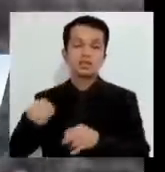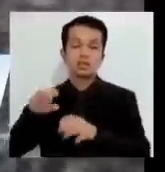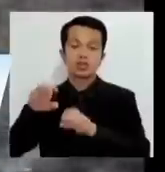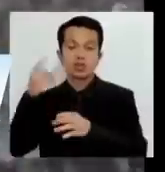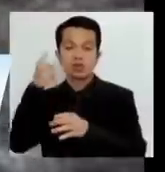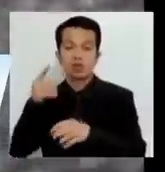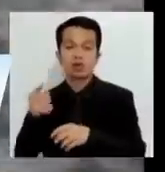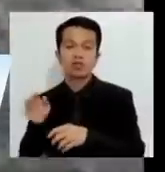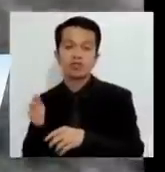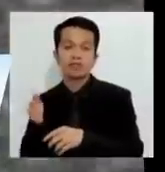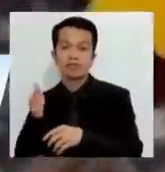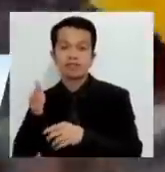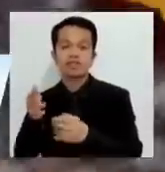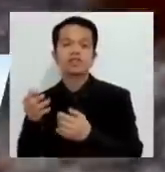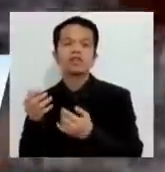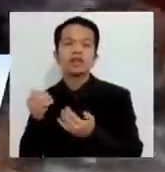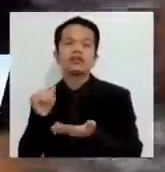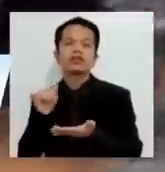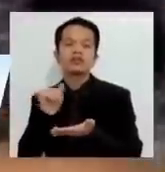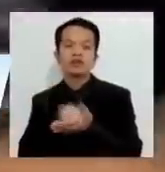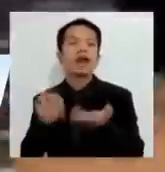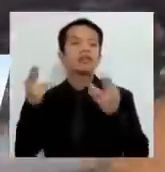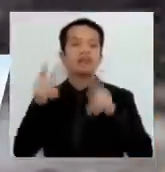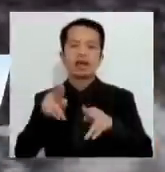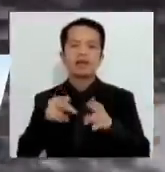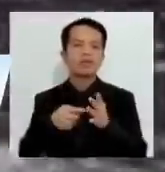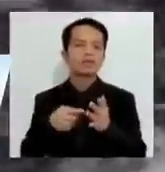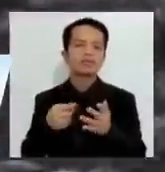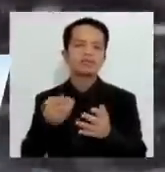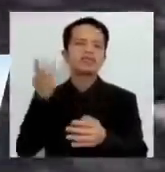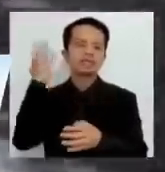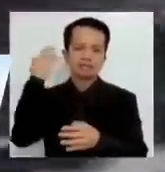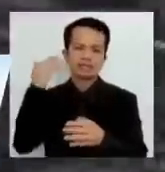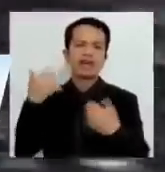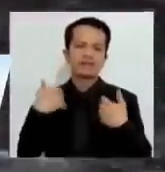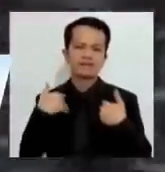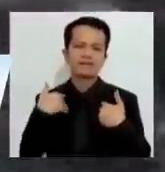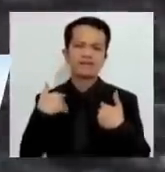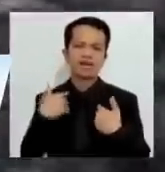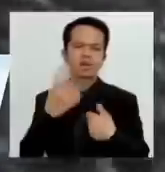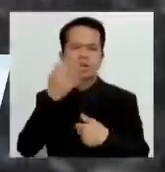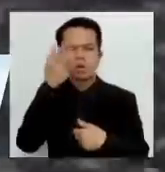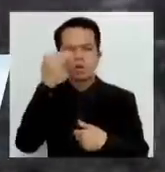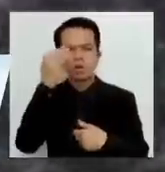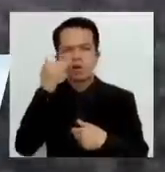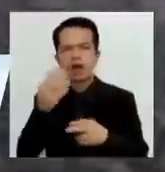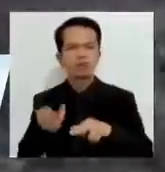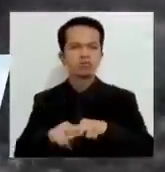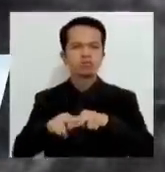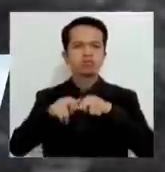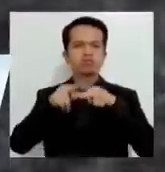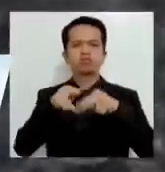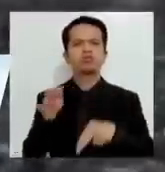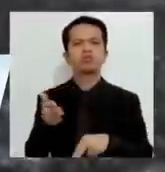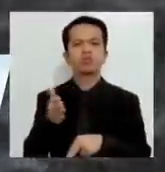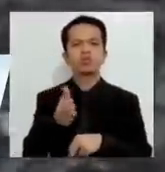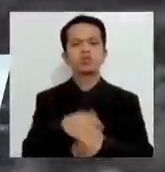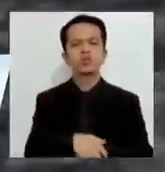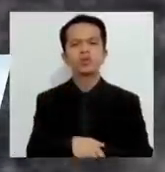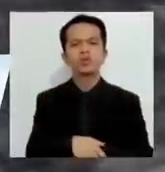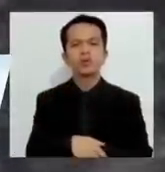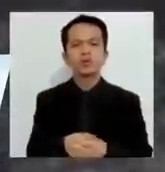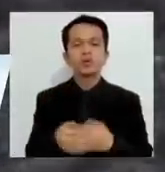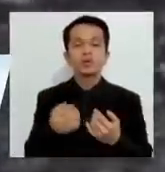Resources, isa itong phenomenon na nangyayari noon pa man. Bakit nga ba biglang dami ang mga ito? Isang posibleng